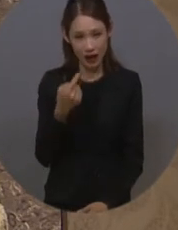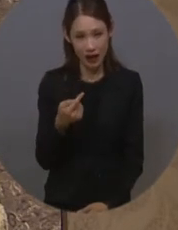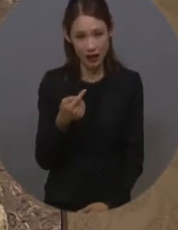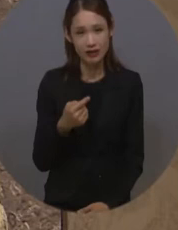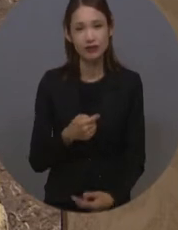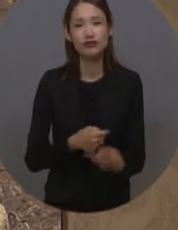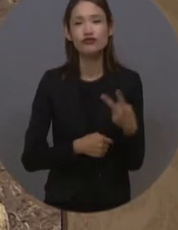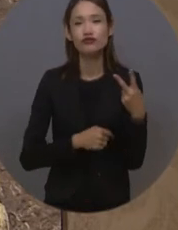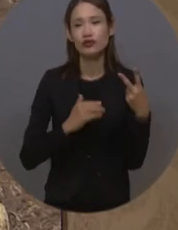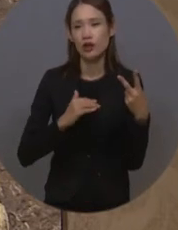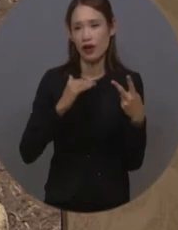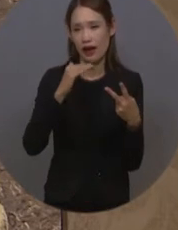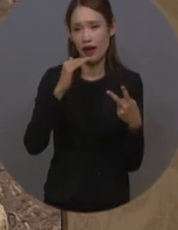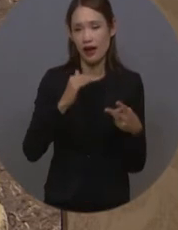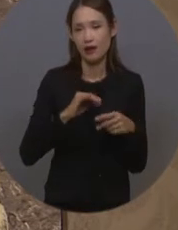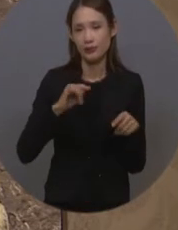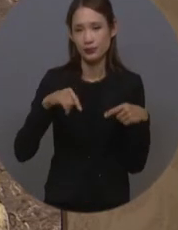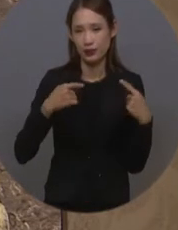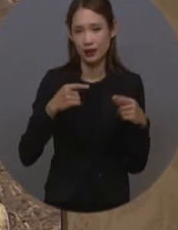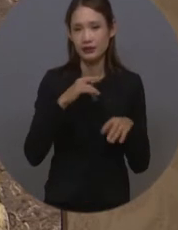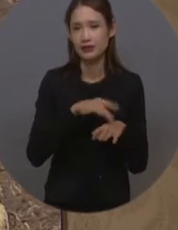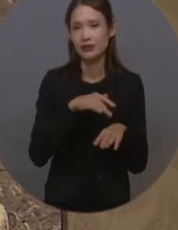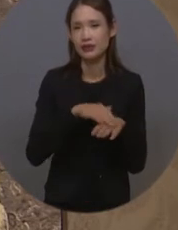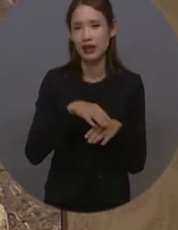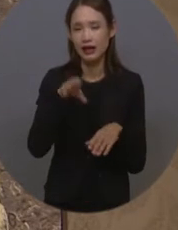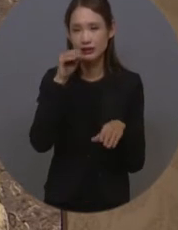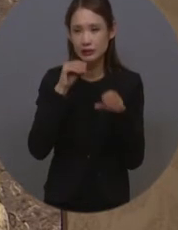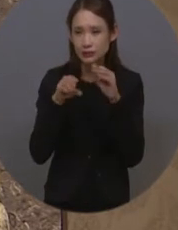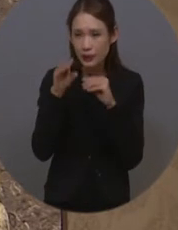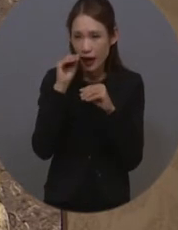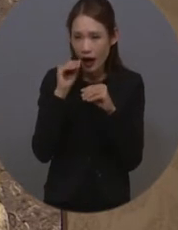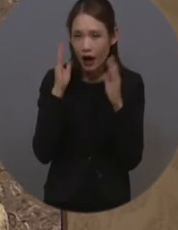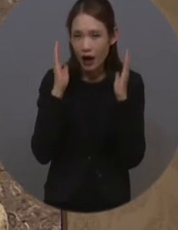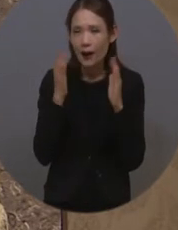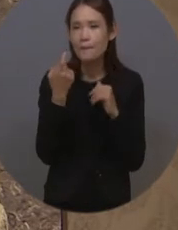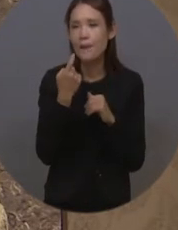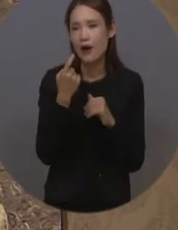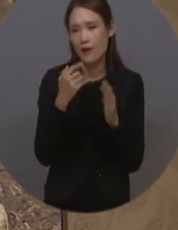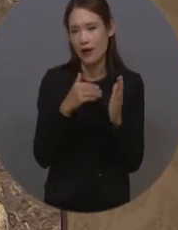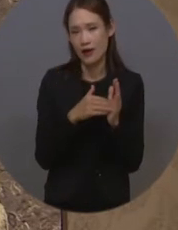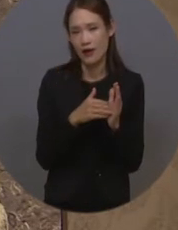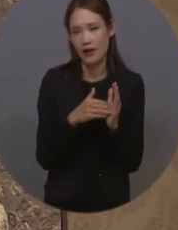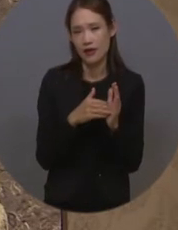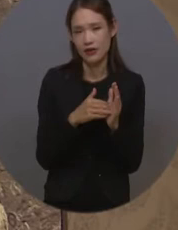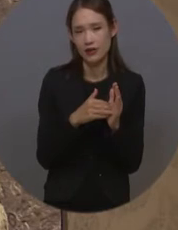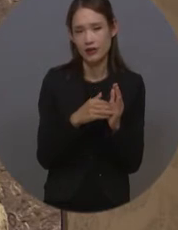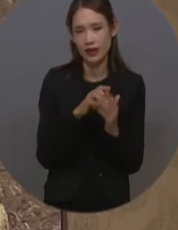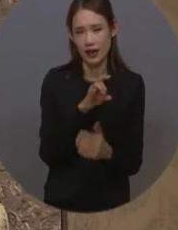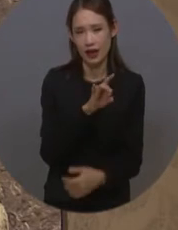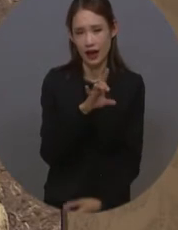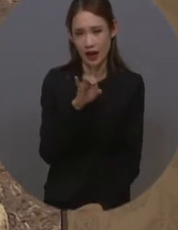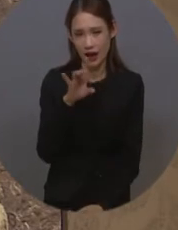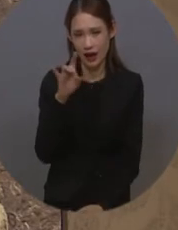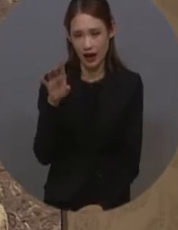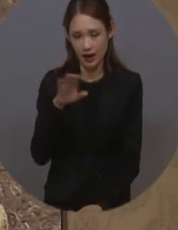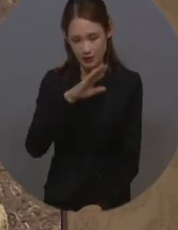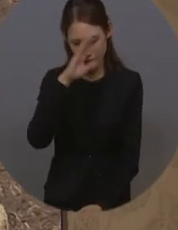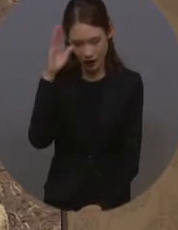공정 정도는 지금까지 이제 습득을 한 거죠. 그런데 차츰차츰 각각의 공정을 모두